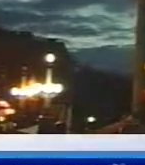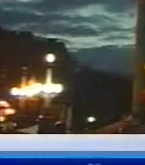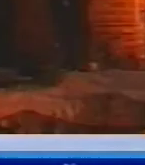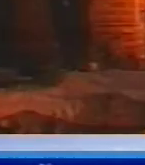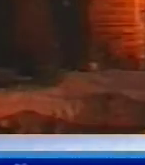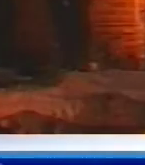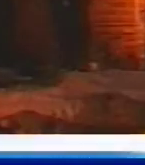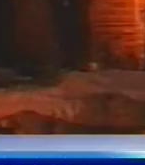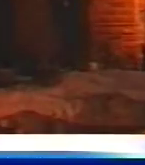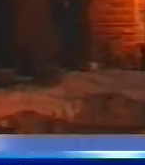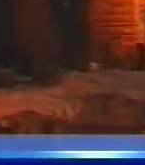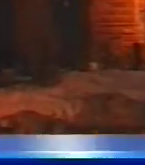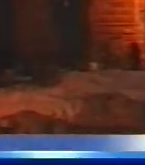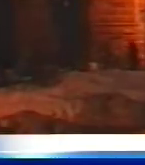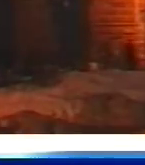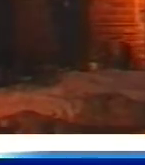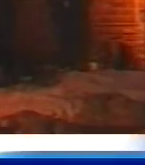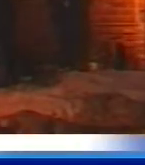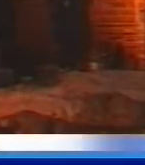МУЗЫКАЛЬНАЯ ЗАСТАВКА